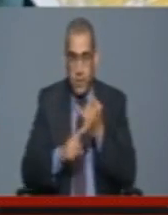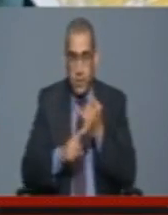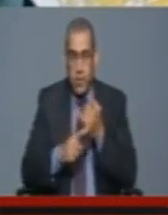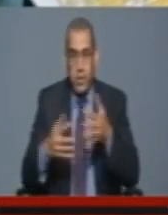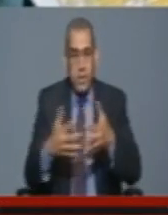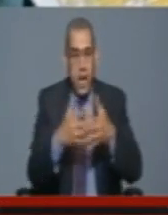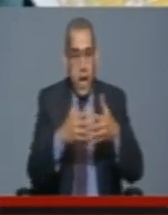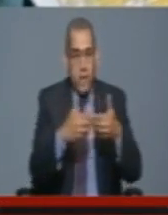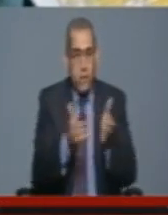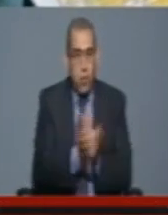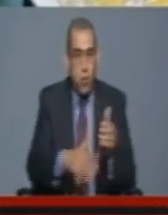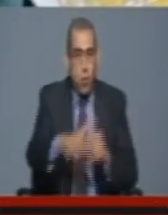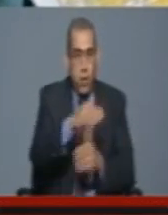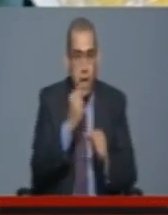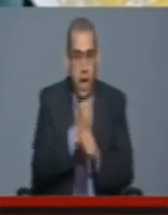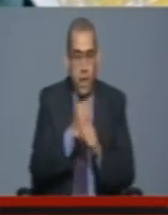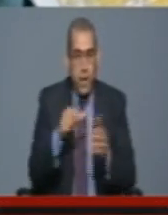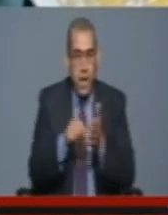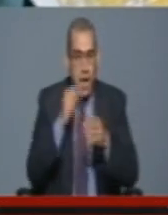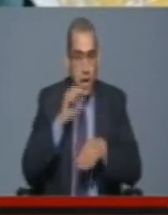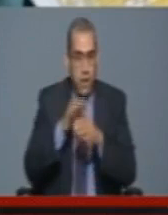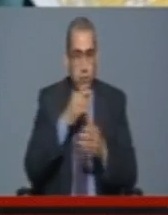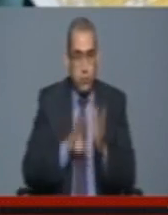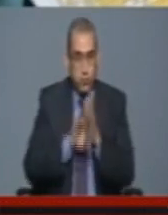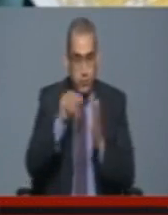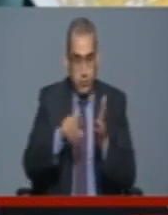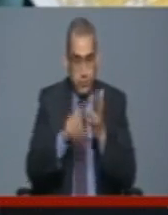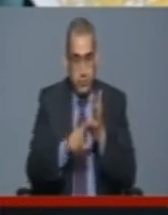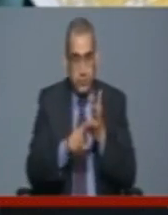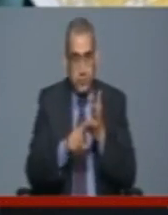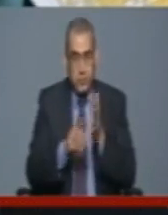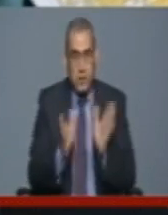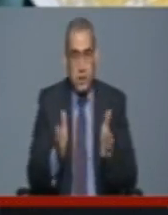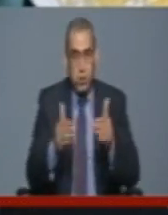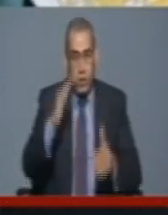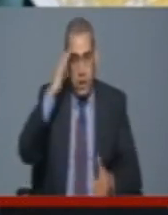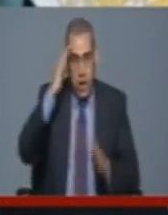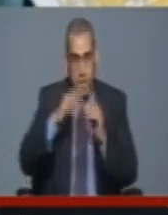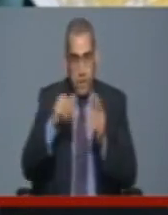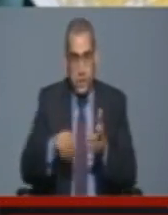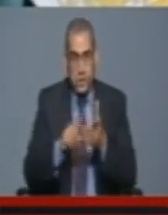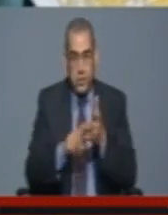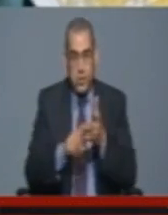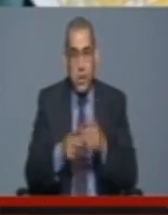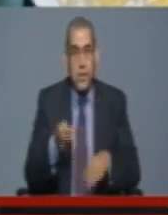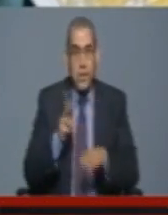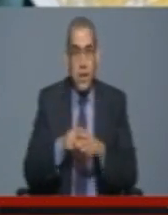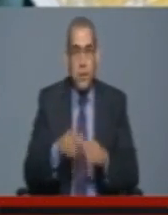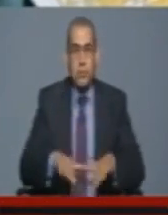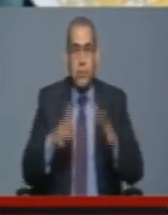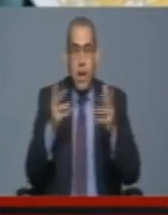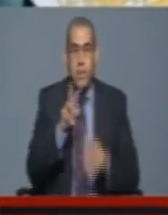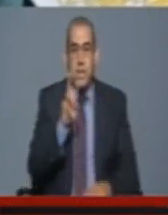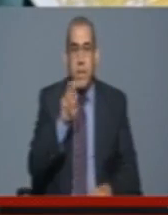الوطني للعمل الأهلي التنموي وصندوق تحيا مصر، وبما يبلغ 70%